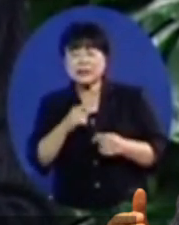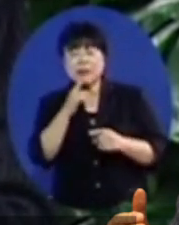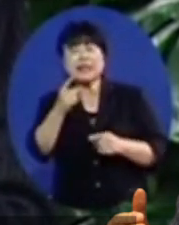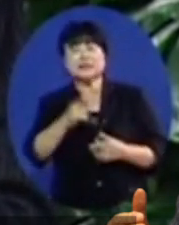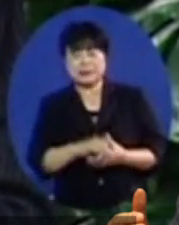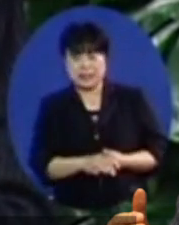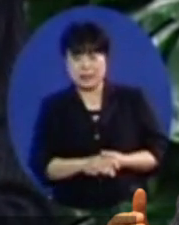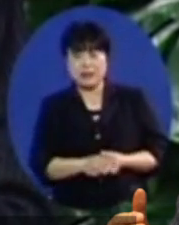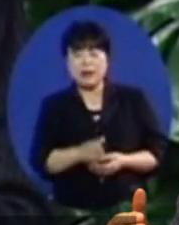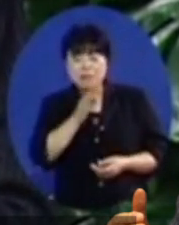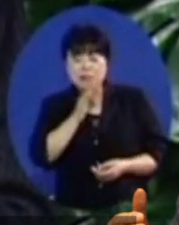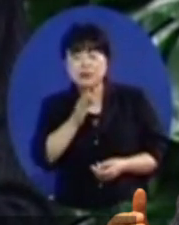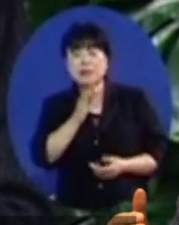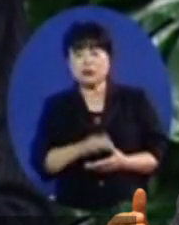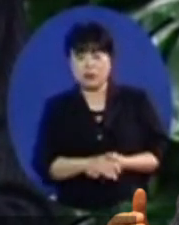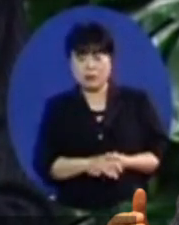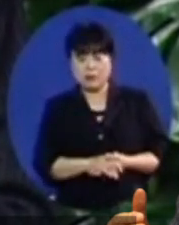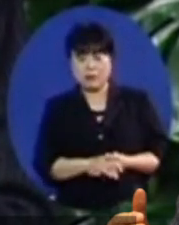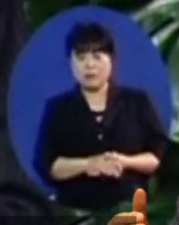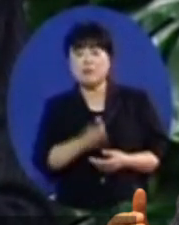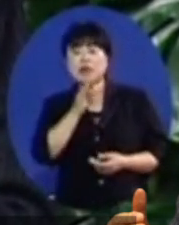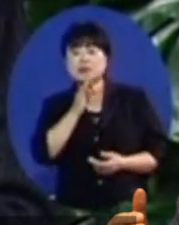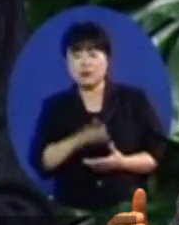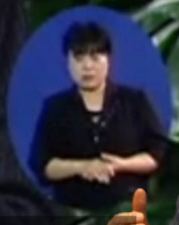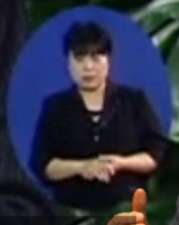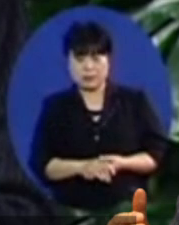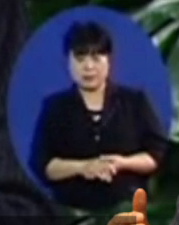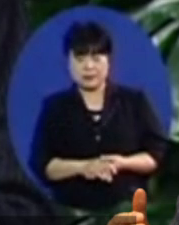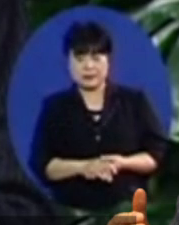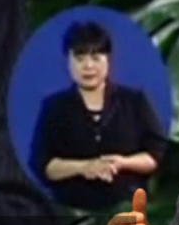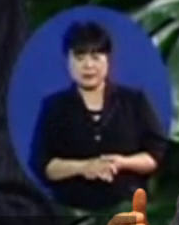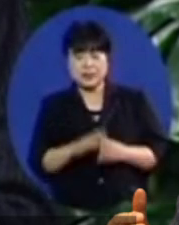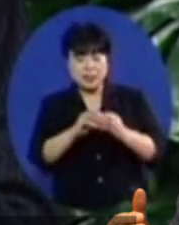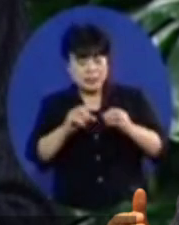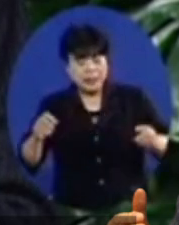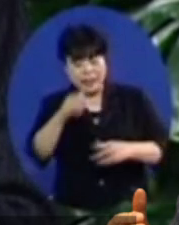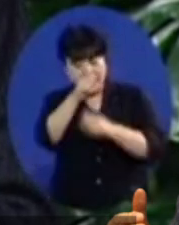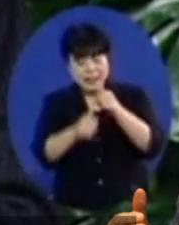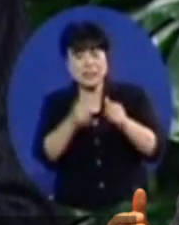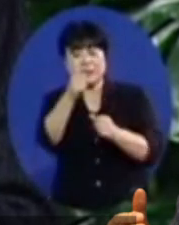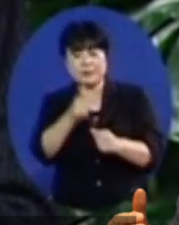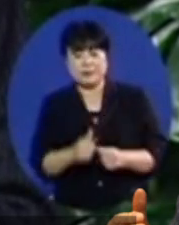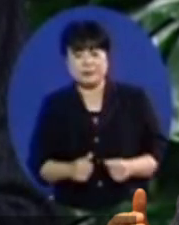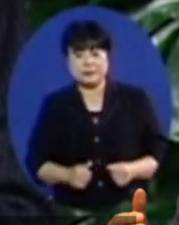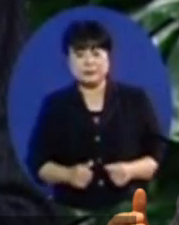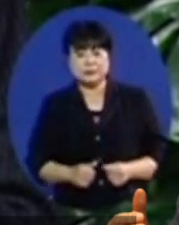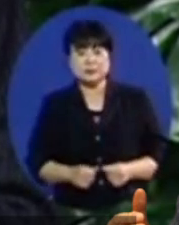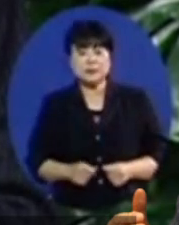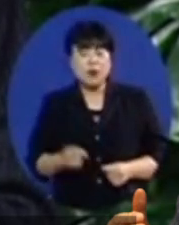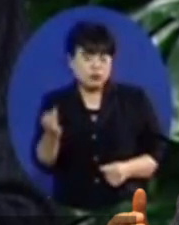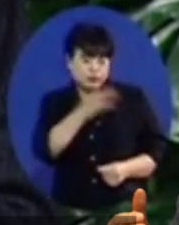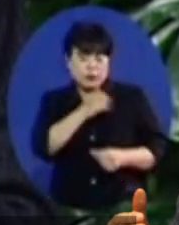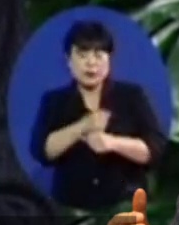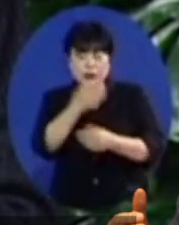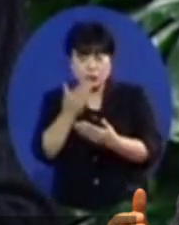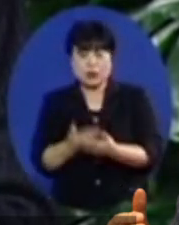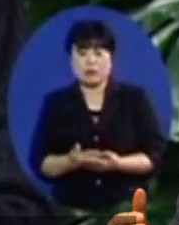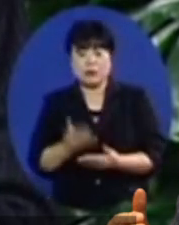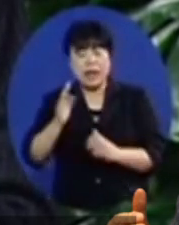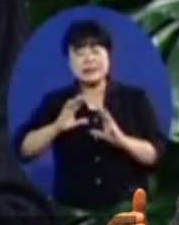그러니까 맞았다. 그 사람 말이 맞았다. 이 땅에 하나님이 천국 부스러기만 주는 것이 아니라